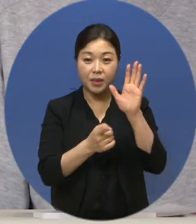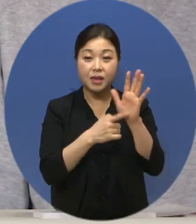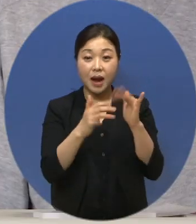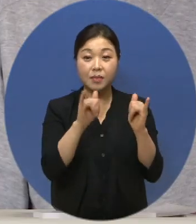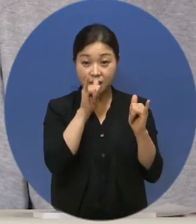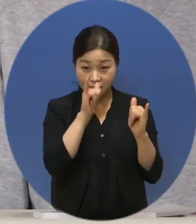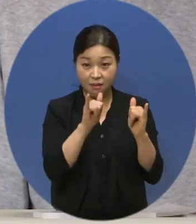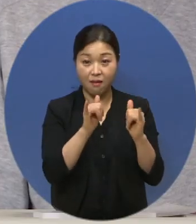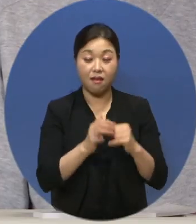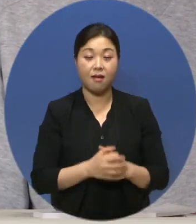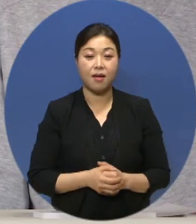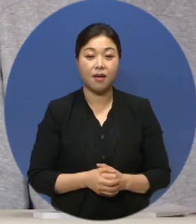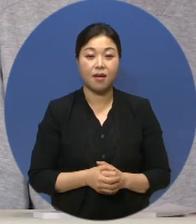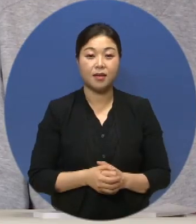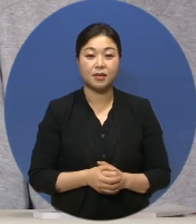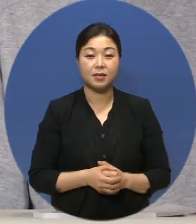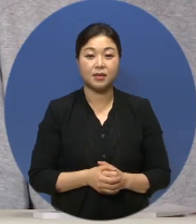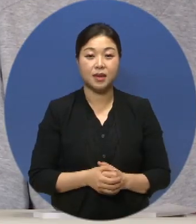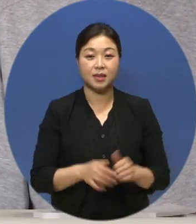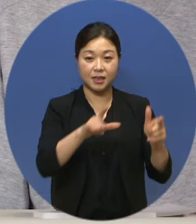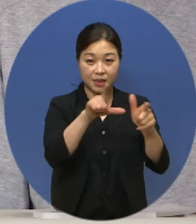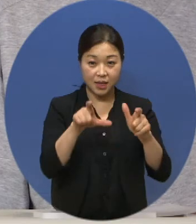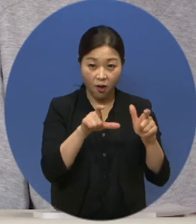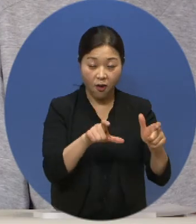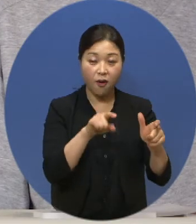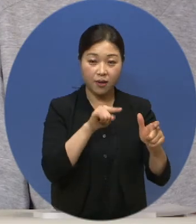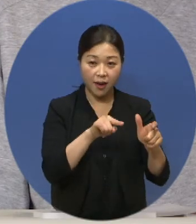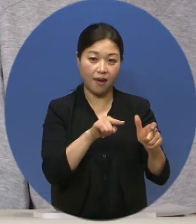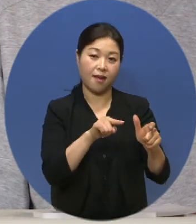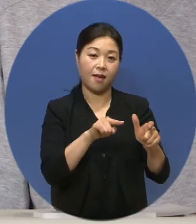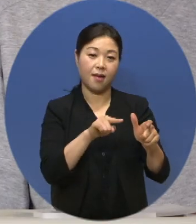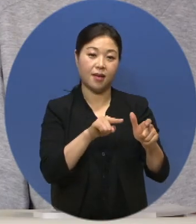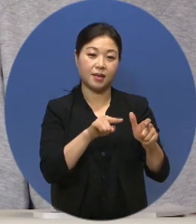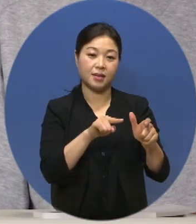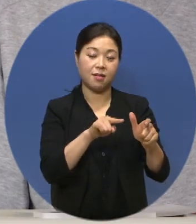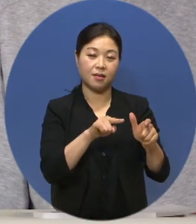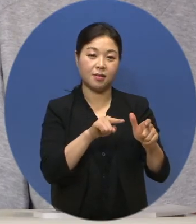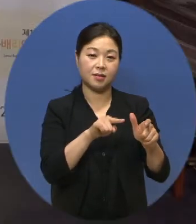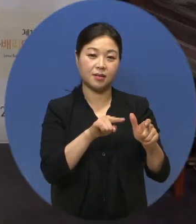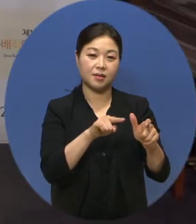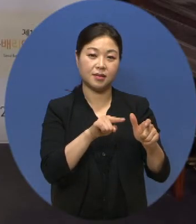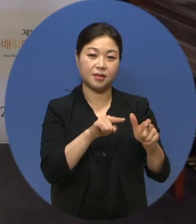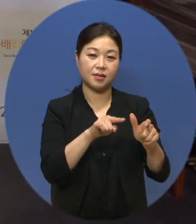그런 지역적인 특징이 들어갔을 때의 어떤 특유의 어떤 정서 같은 게 조금